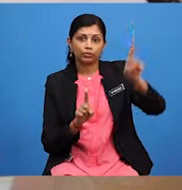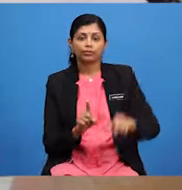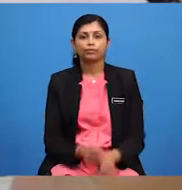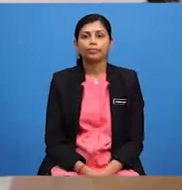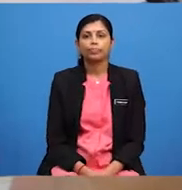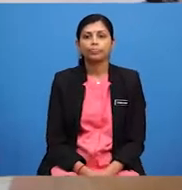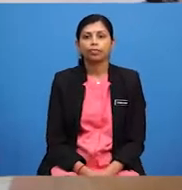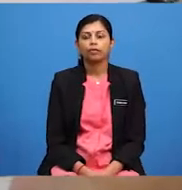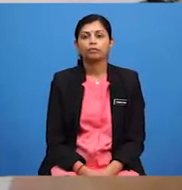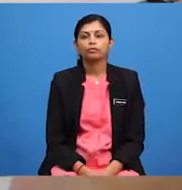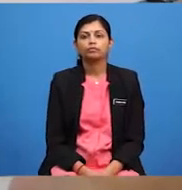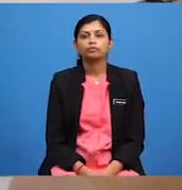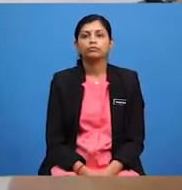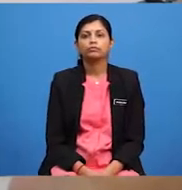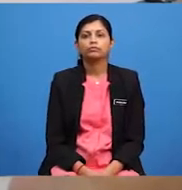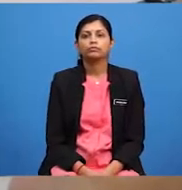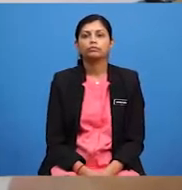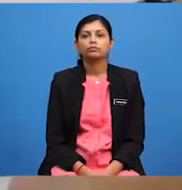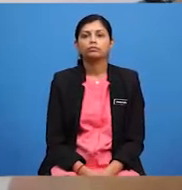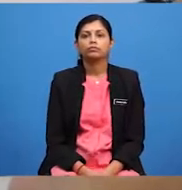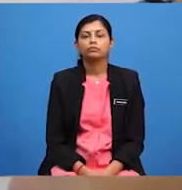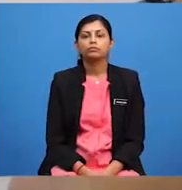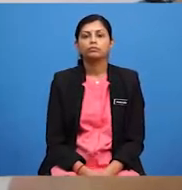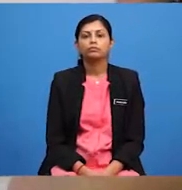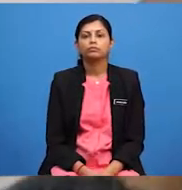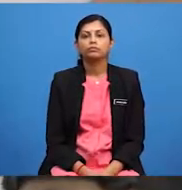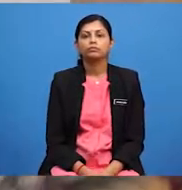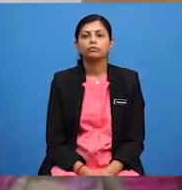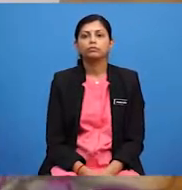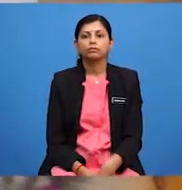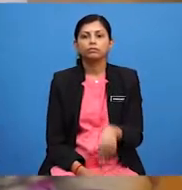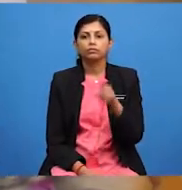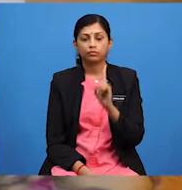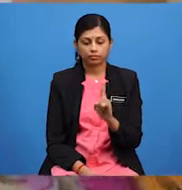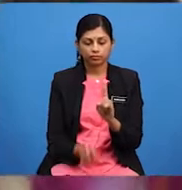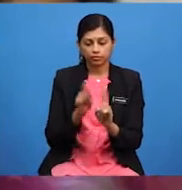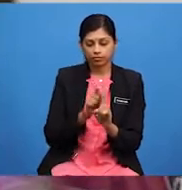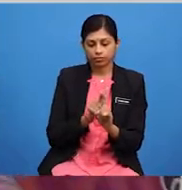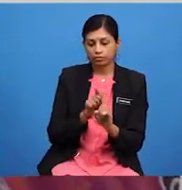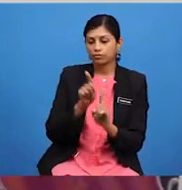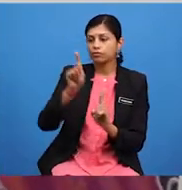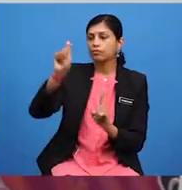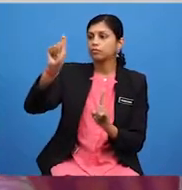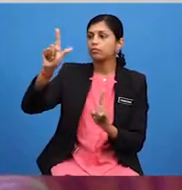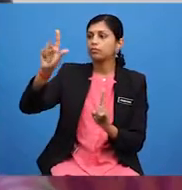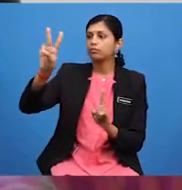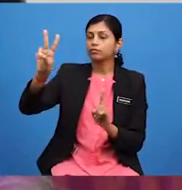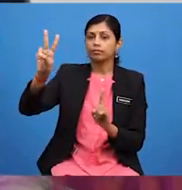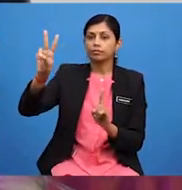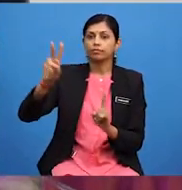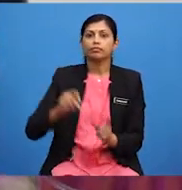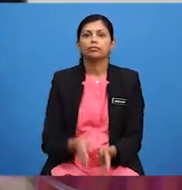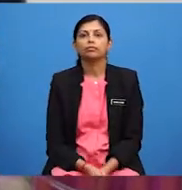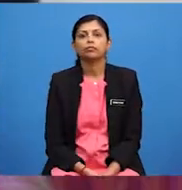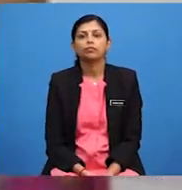dan dari titik 1, unjurkan pula ke garisan perspektif ke titik lenyap 2.